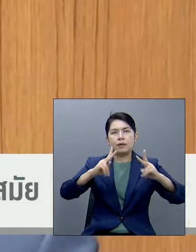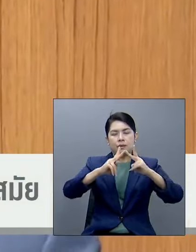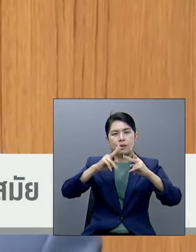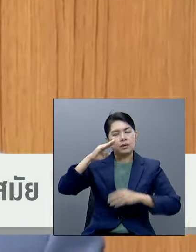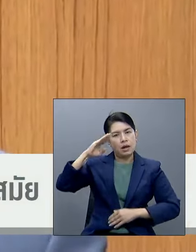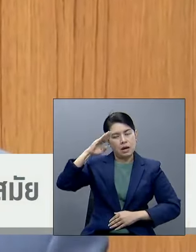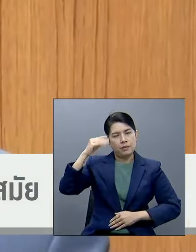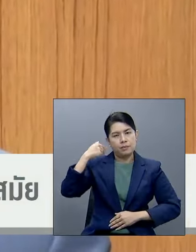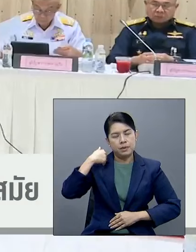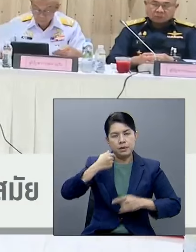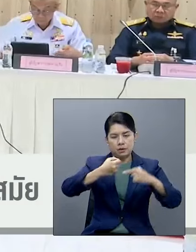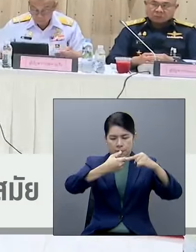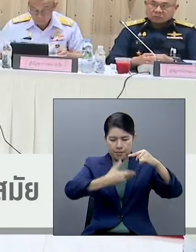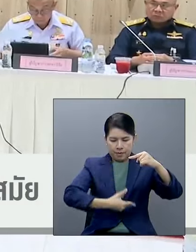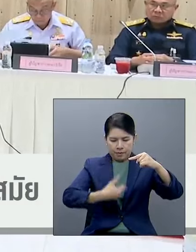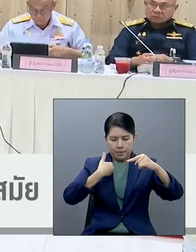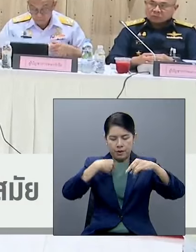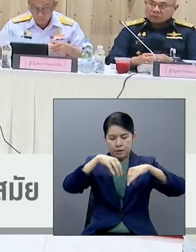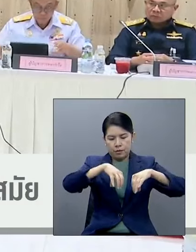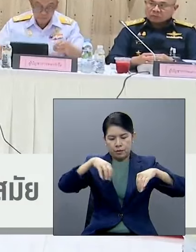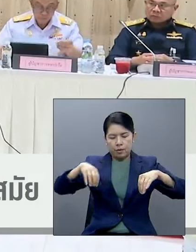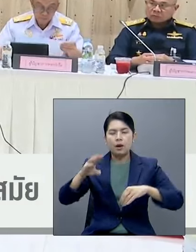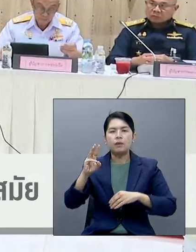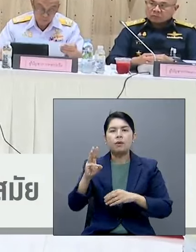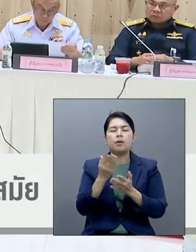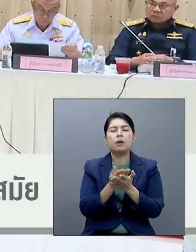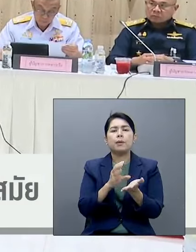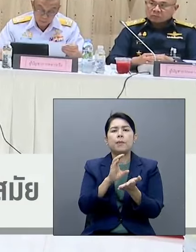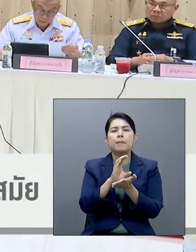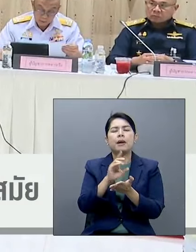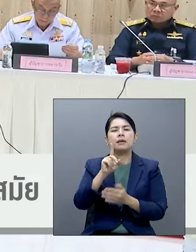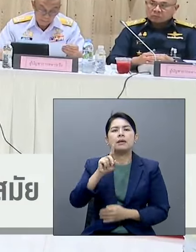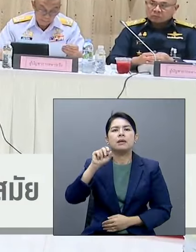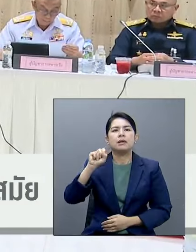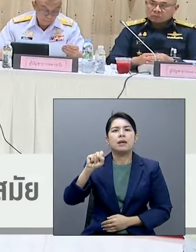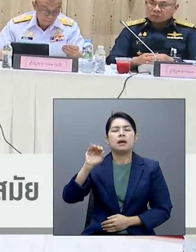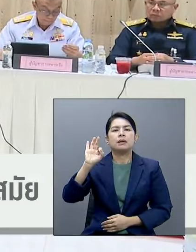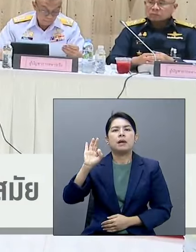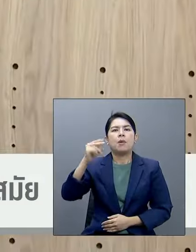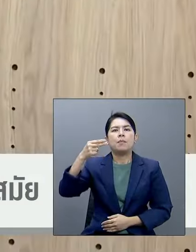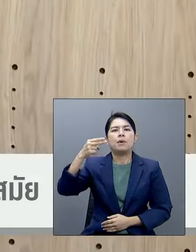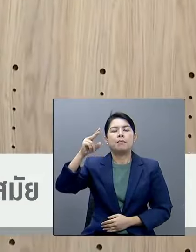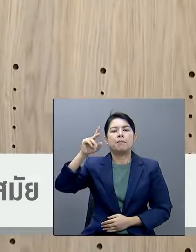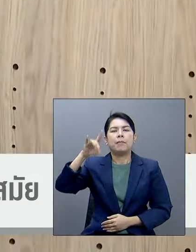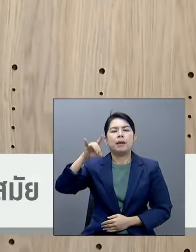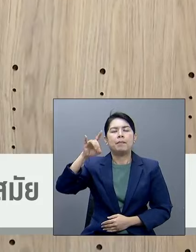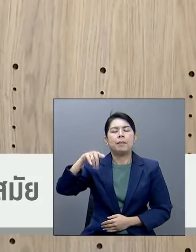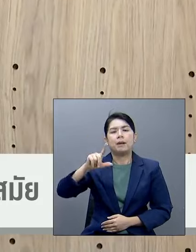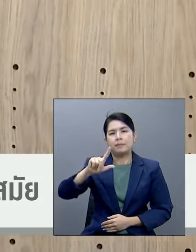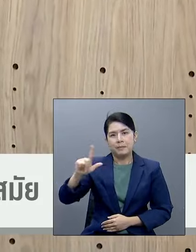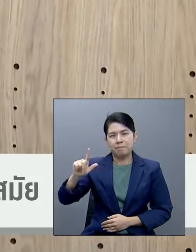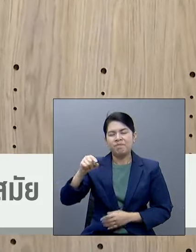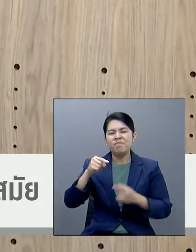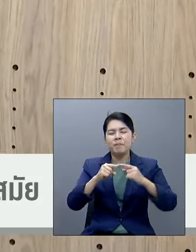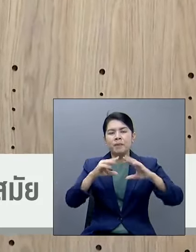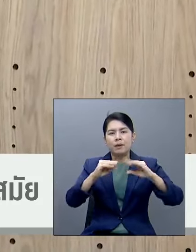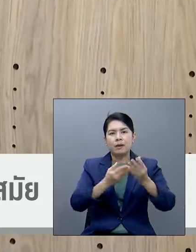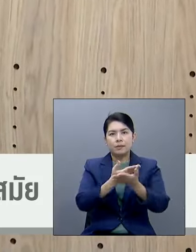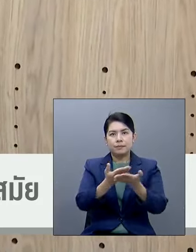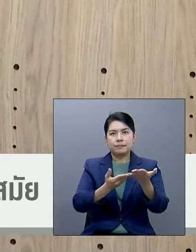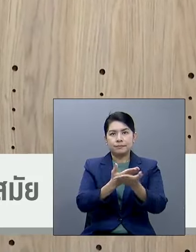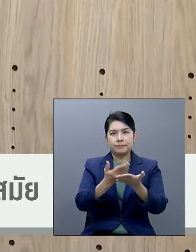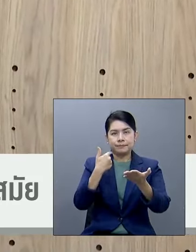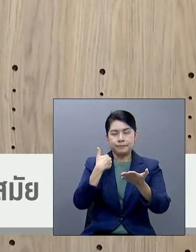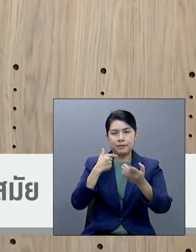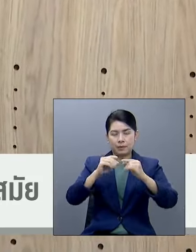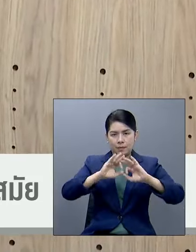6งาน6หน่วยงานหลักภายใต้วงเงินกว่า 198,000 ล้านบาทนั้นนะคะโดยในที่ประชุมก็เน้นย้ำถึงความสำคัญใน